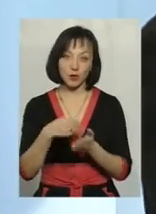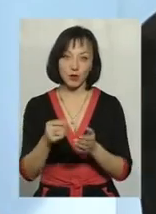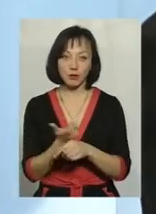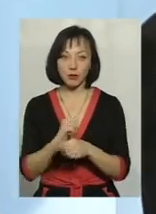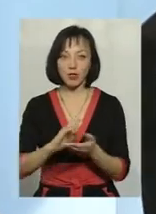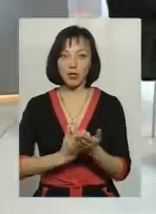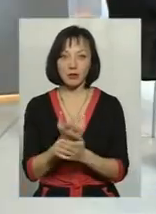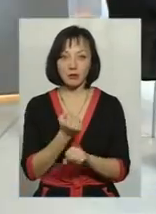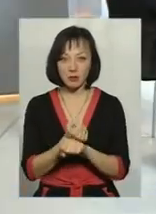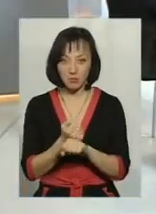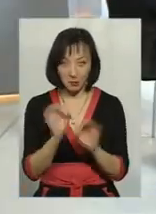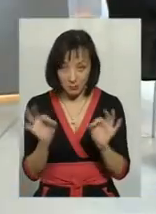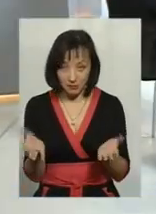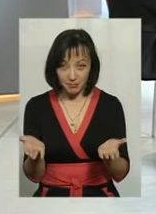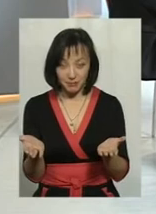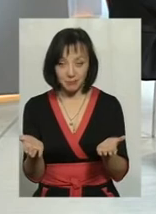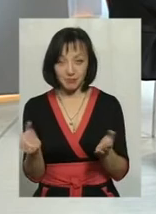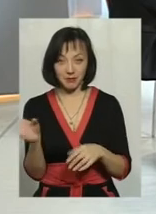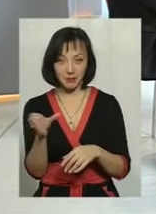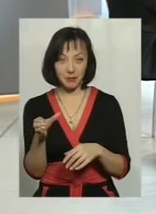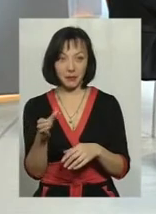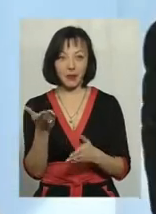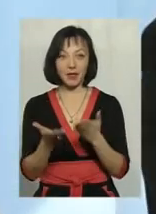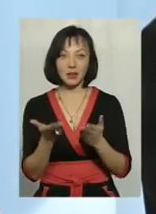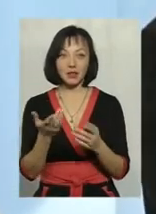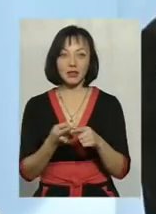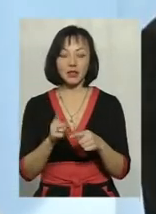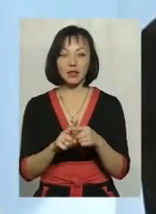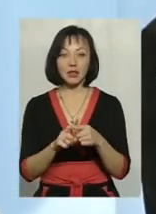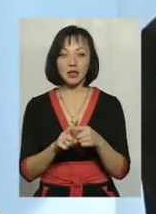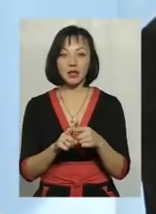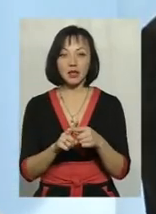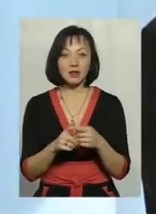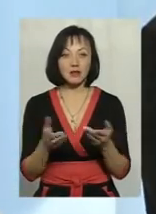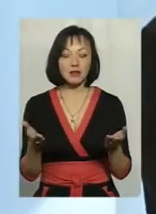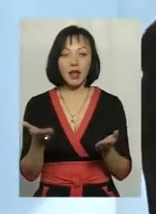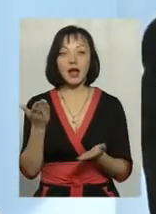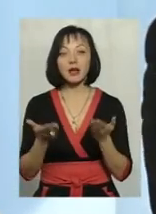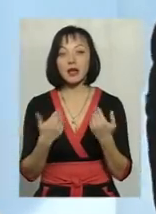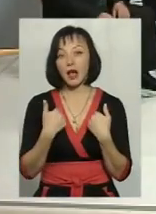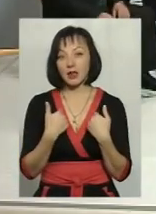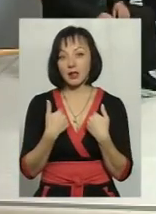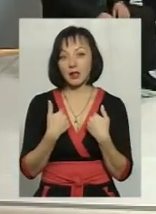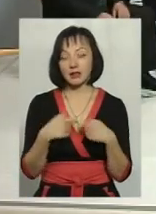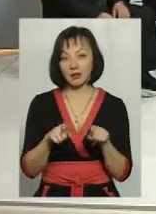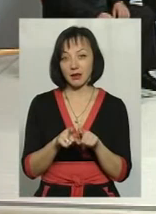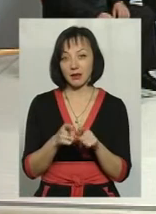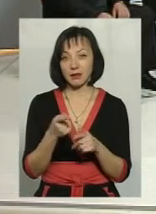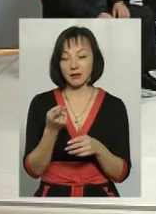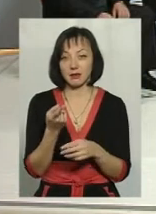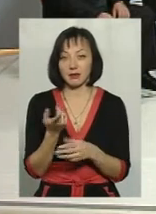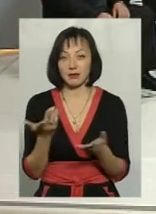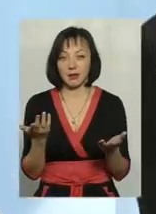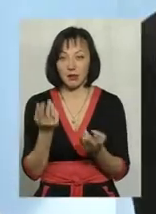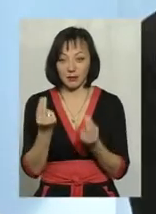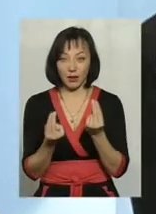більш якісне спирте. Правильно я зрозумів текст? Ну, якщо йти знову за діями держави. Це, ну, це я так, чорний гумор, ви ж зрозуміли. Да,